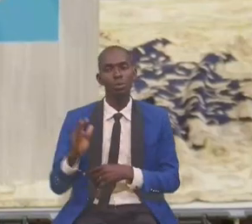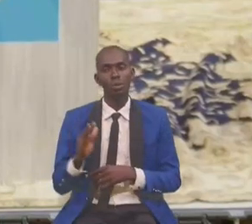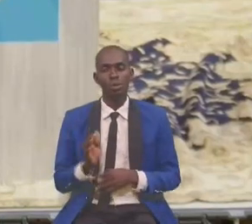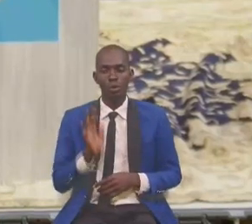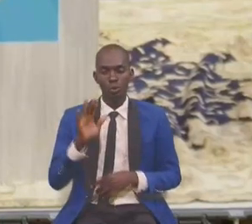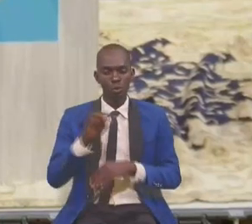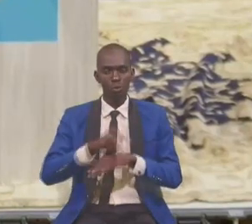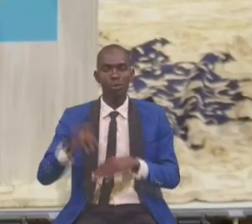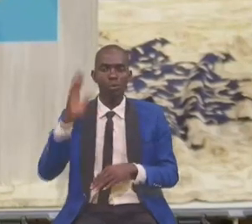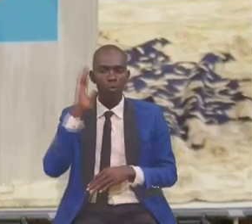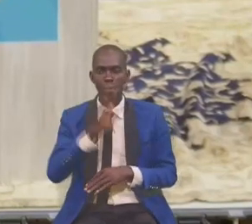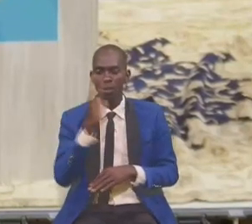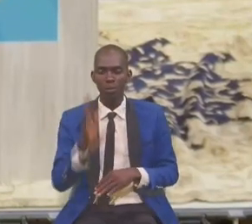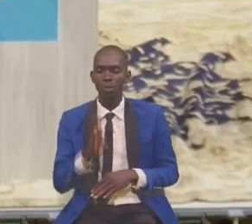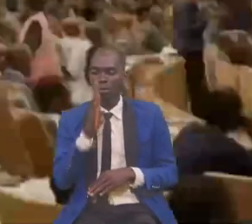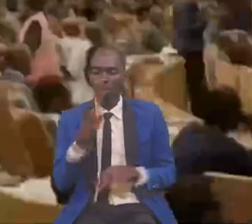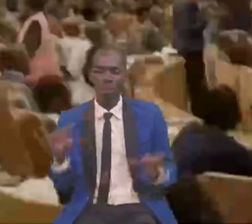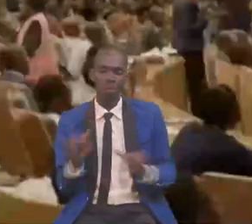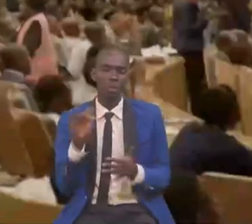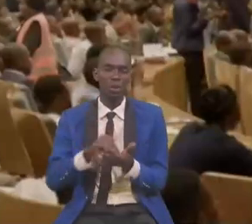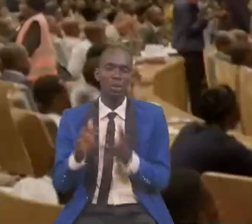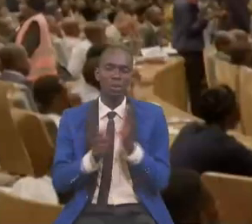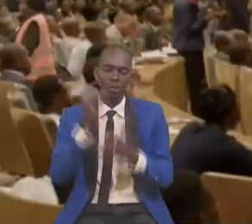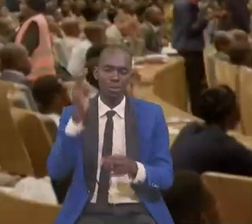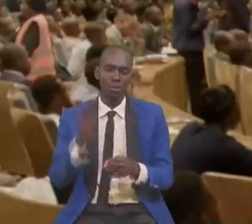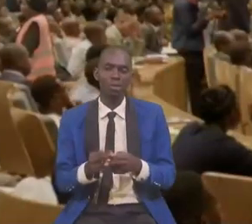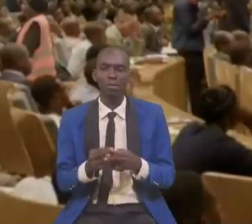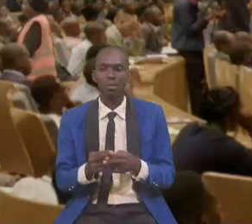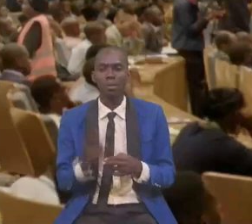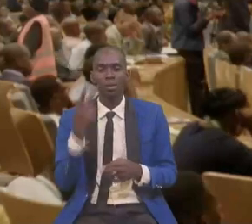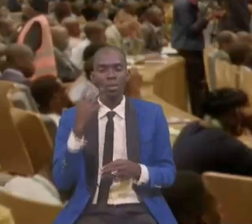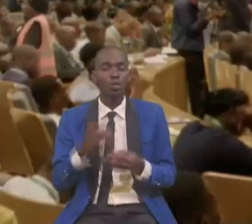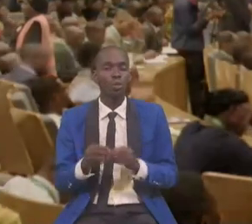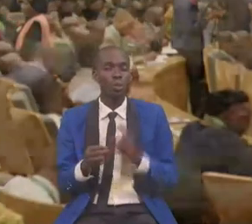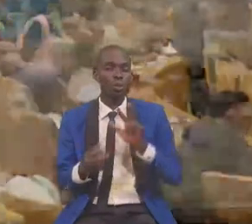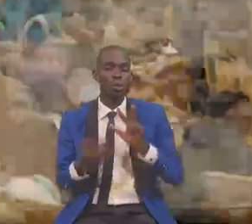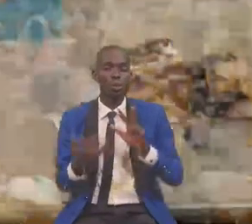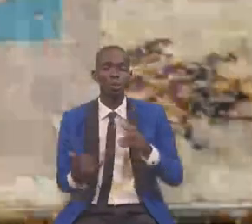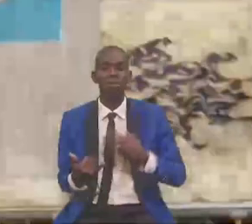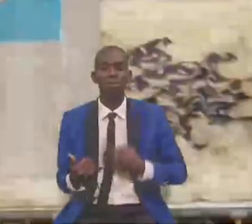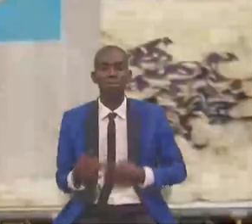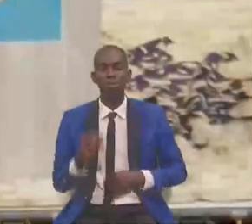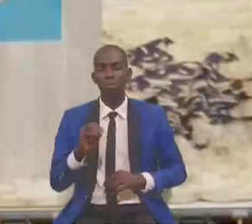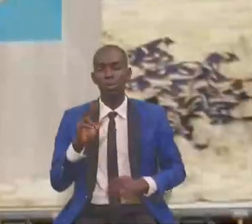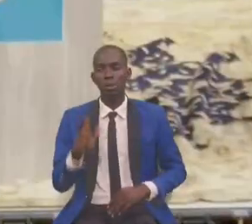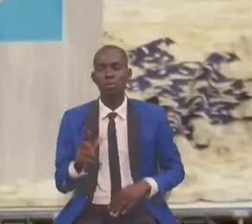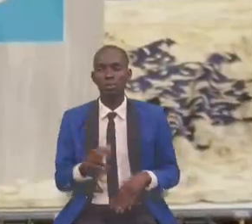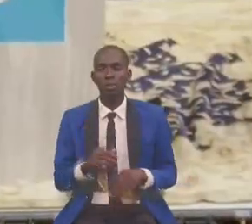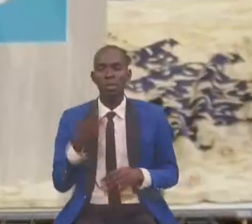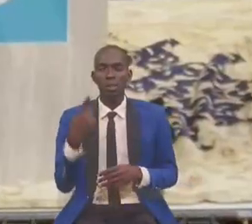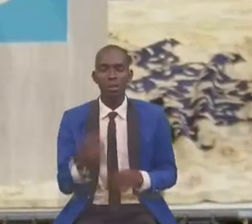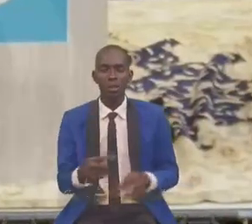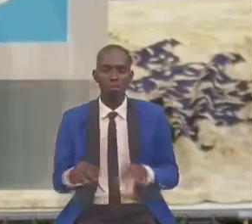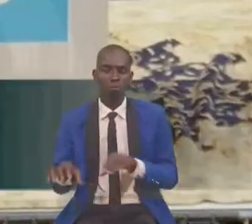mystère ne sera plus jamais le même. Voyez le troisième élément maintenant. Son accomplissement,